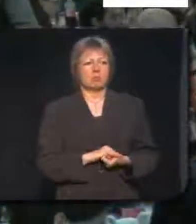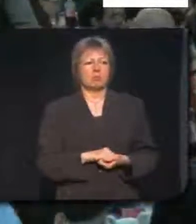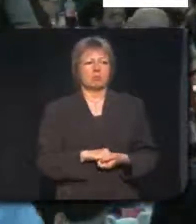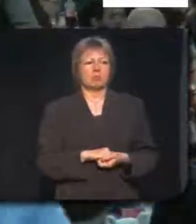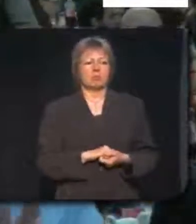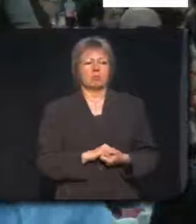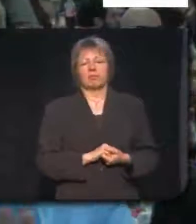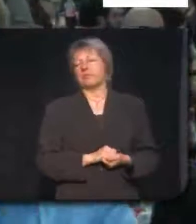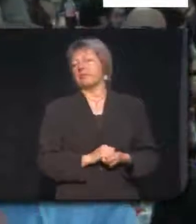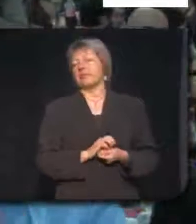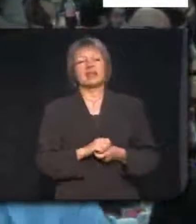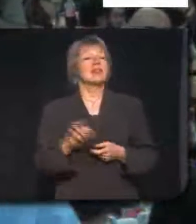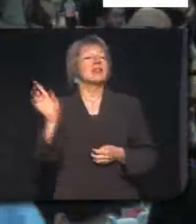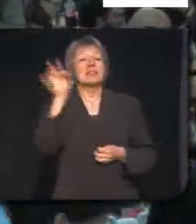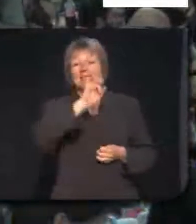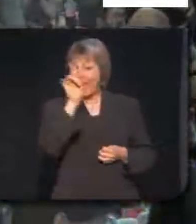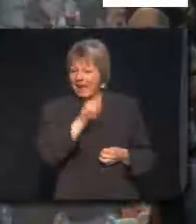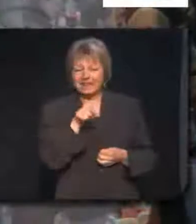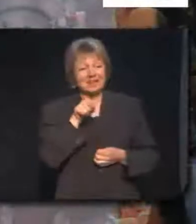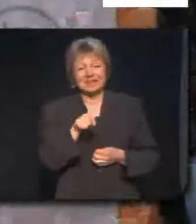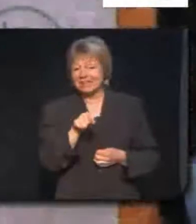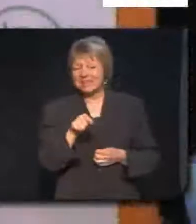das ist kein Wahlbetrug